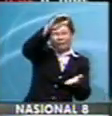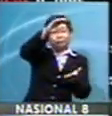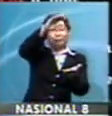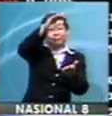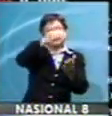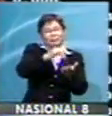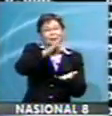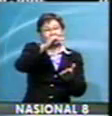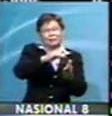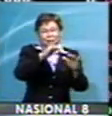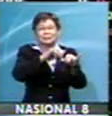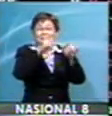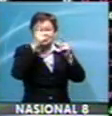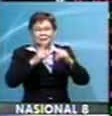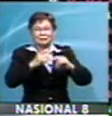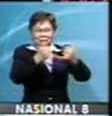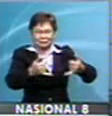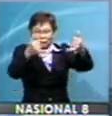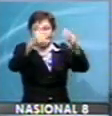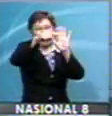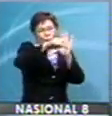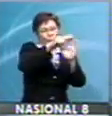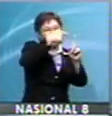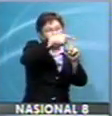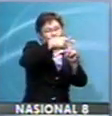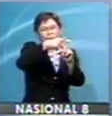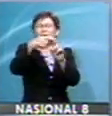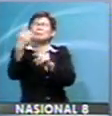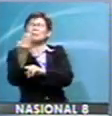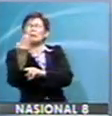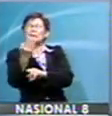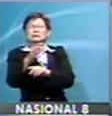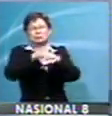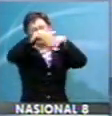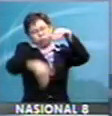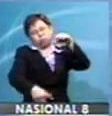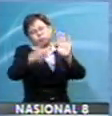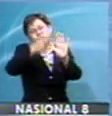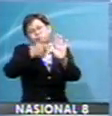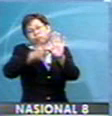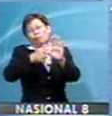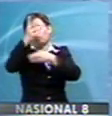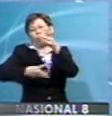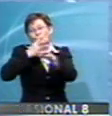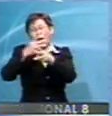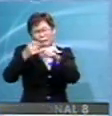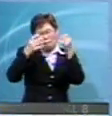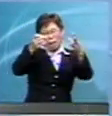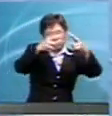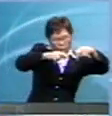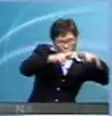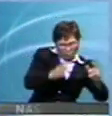penaraan sekoryak dan G darada positif kepada berikutan kejatuhan harga minyak dunia namun kebanyakan